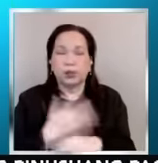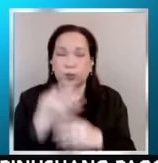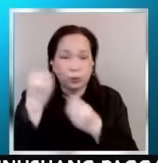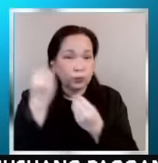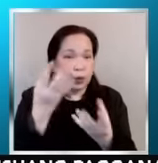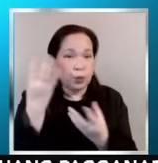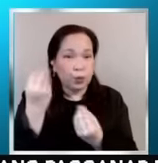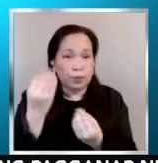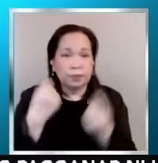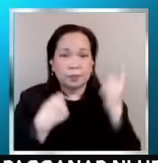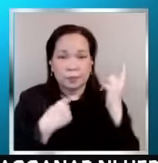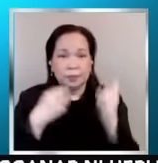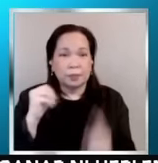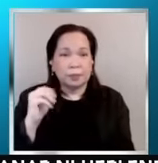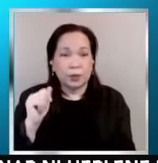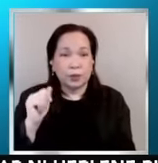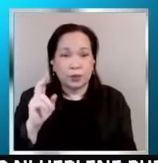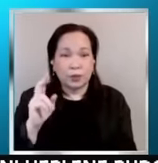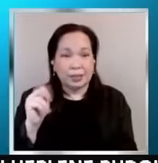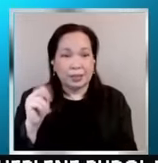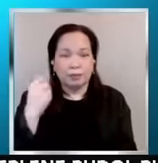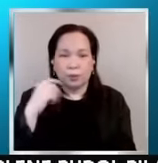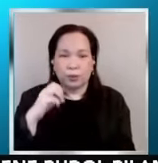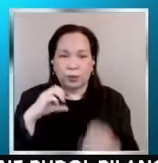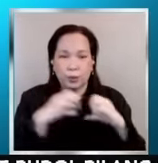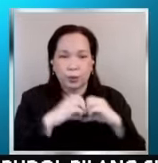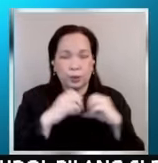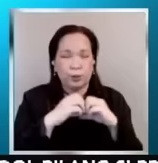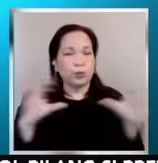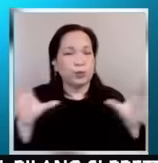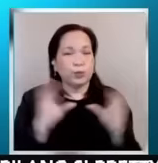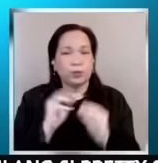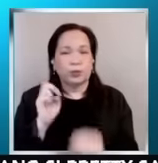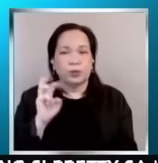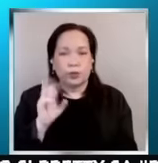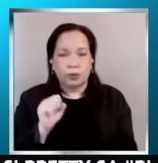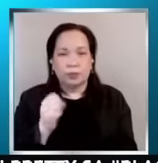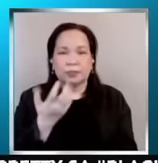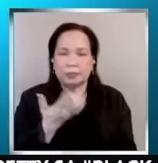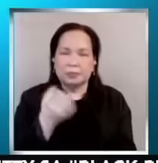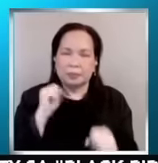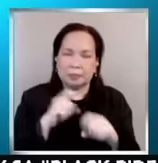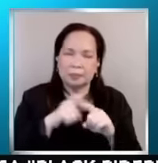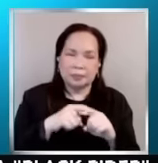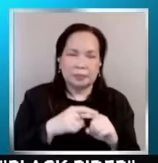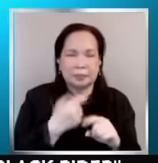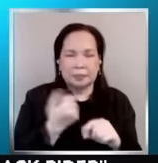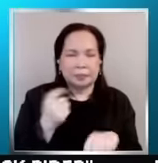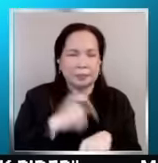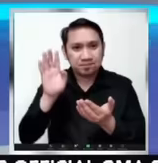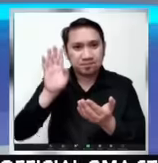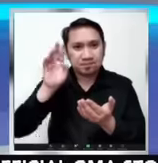po si Maureen Shrivers para sa GMA Integrated News Weather Center. Kami ang inyong maasahan, anuman ang panahon.